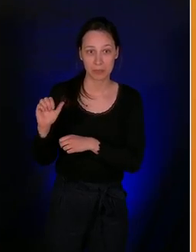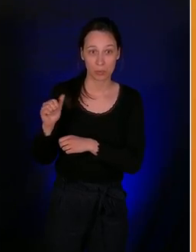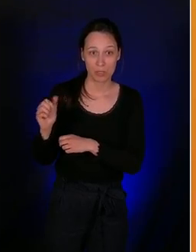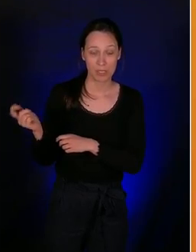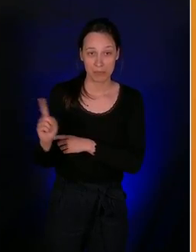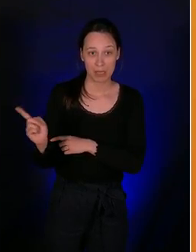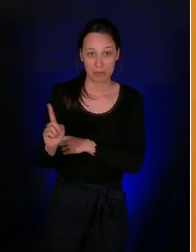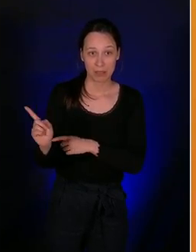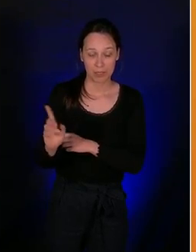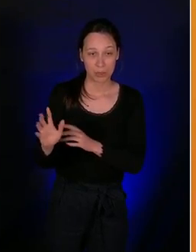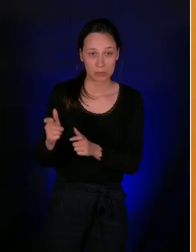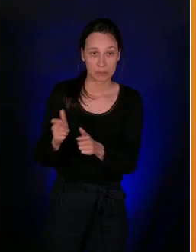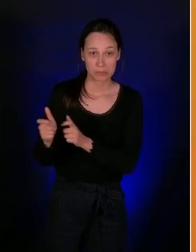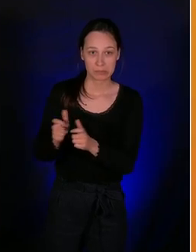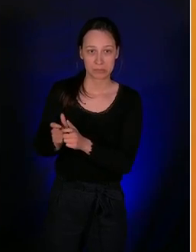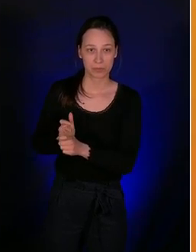un peu au pied levé,